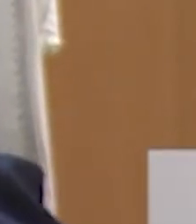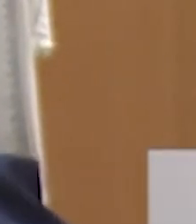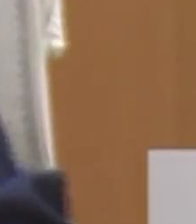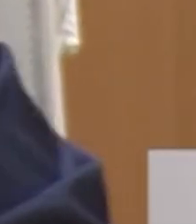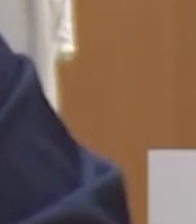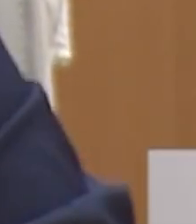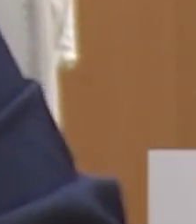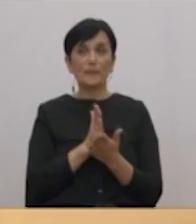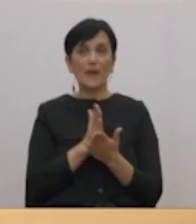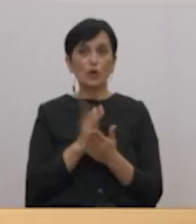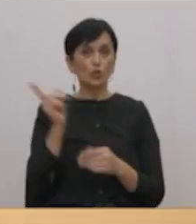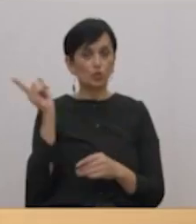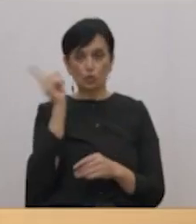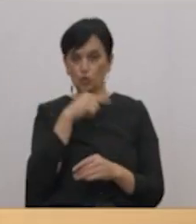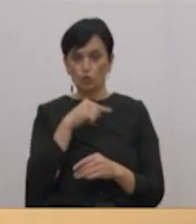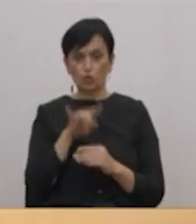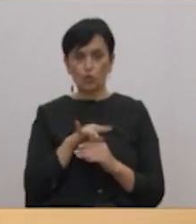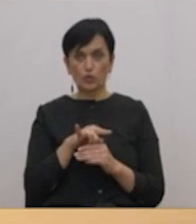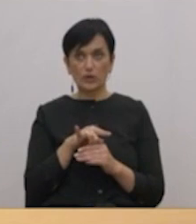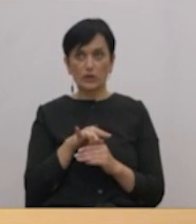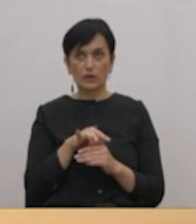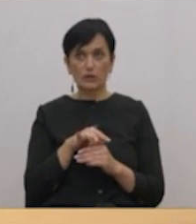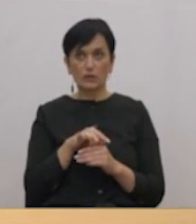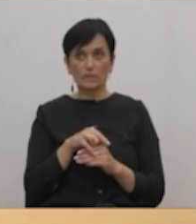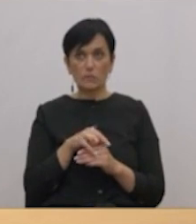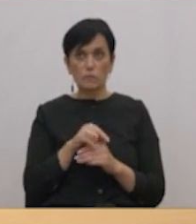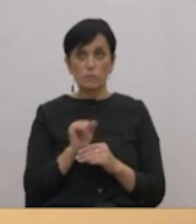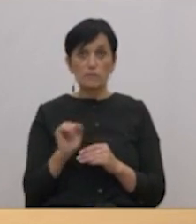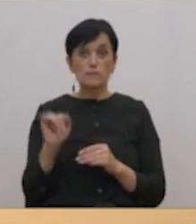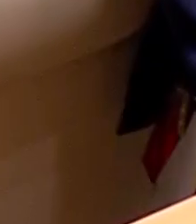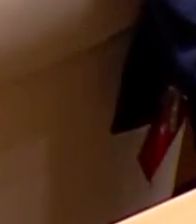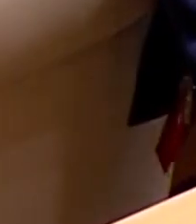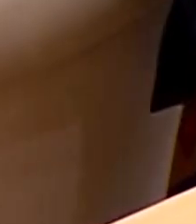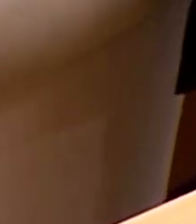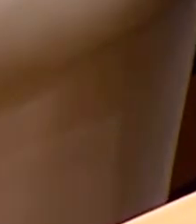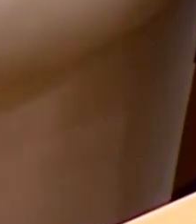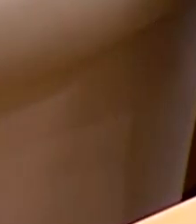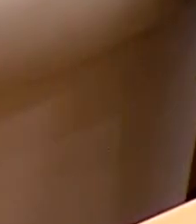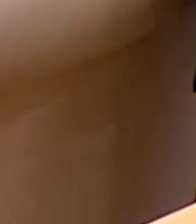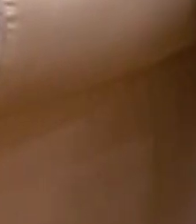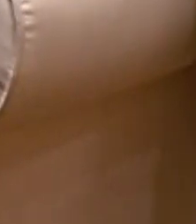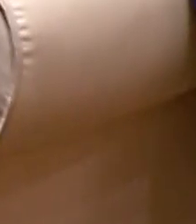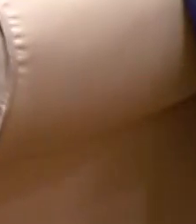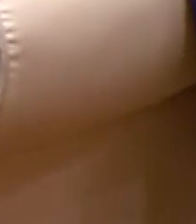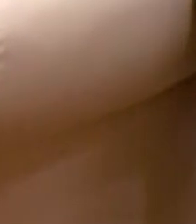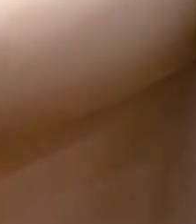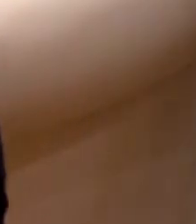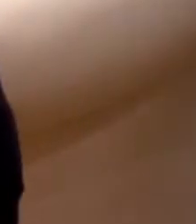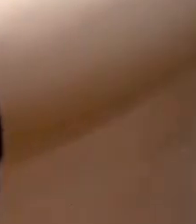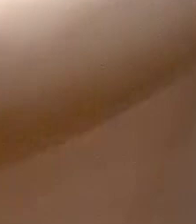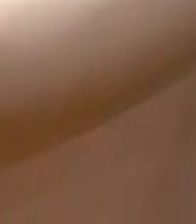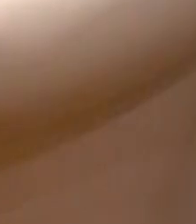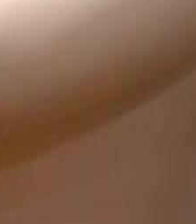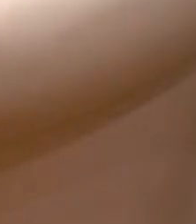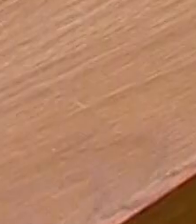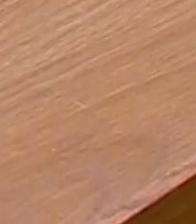და ძალადობრივი, რაც რეაგირების გარეშე არ უნდა დარჩეს. Ხატია დეკანოიძის მსგავსად კოლეგები დაიცვა იაგო ხვიჩიამ. Მან მოითხოვა, რომ ირაკლი